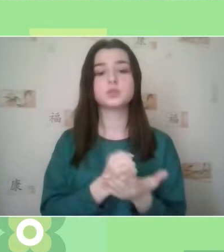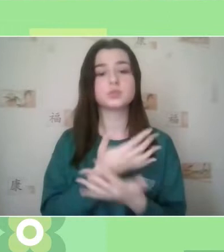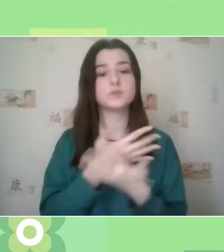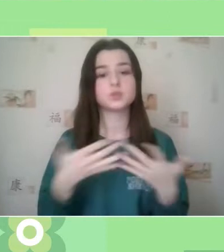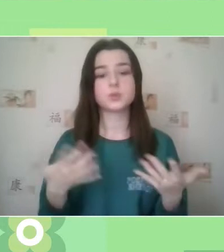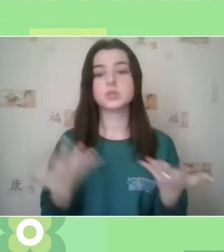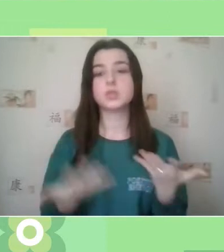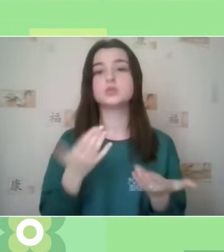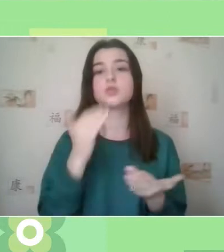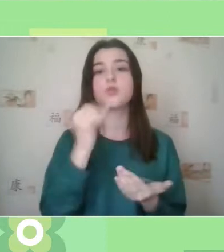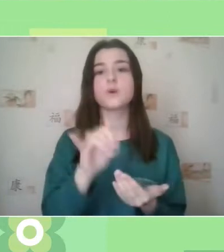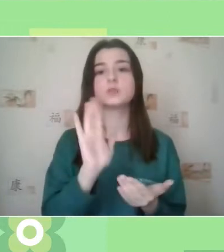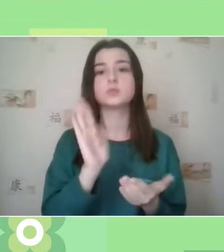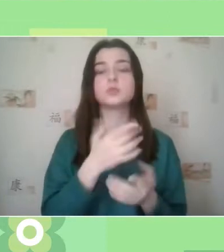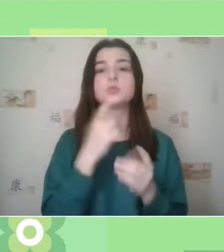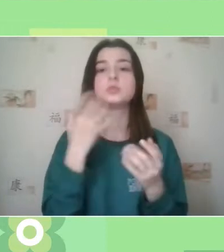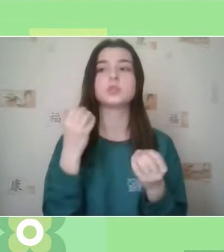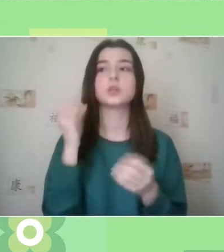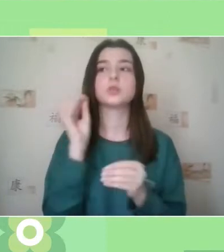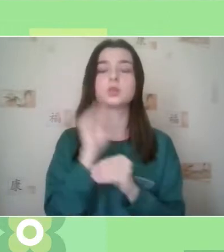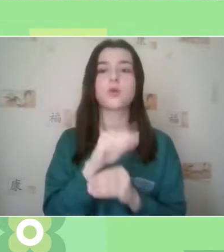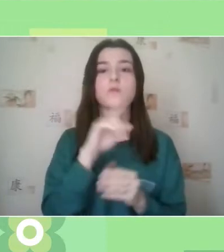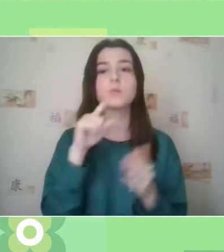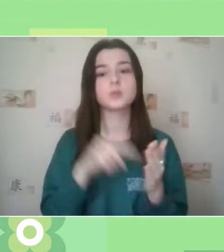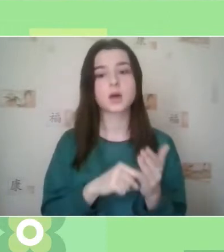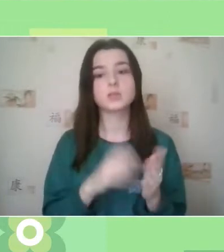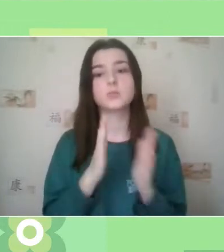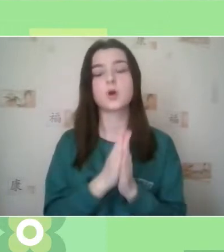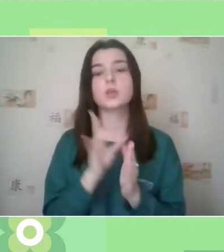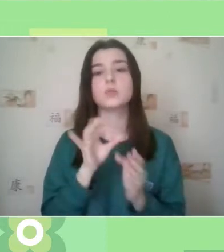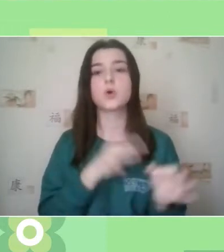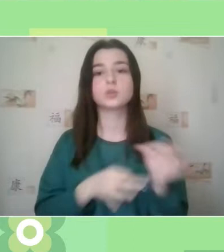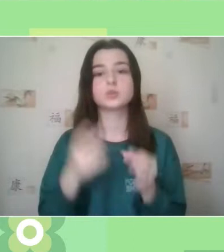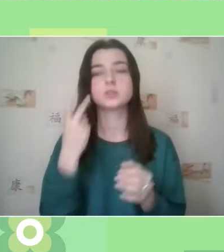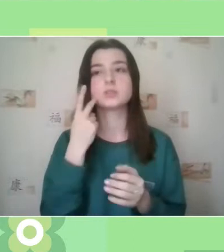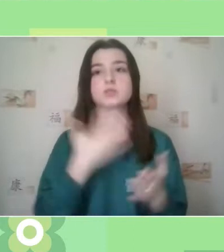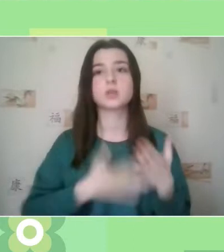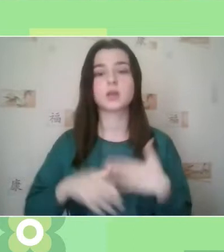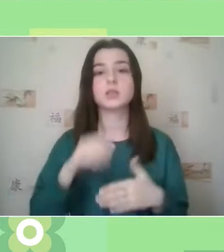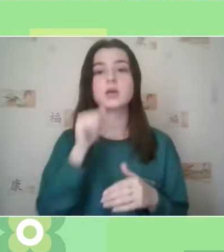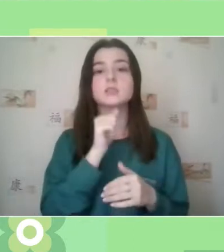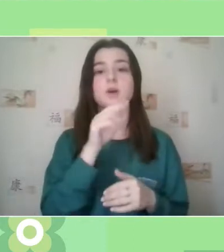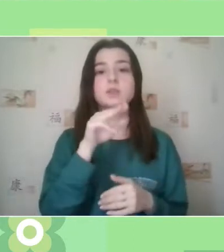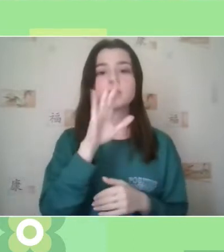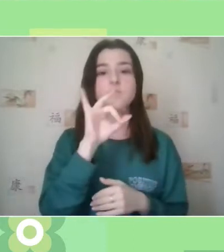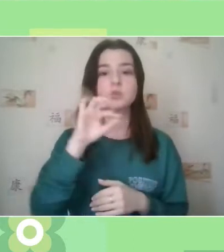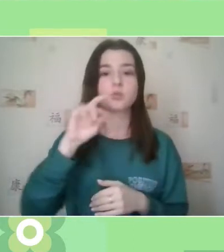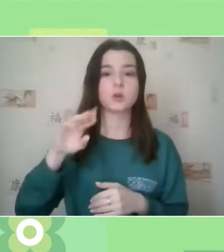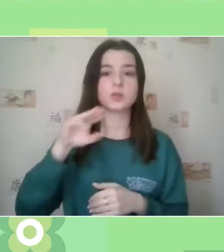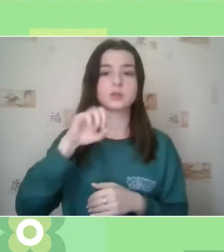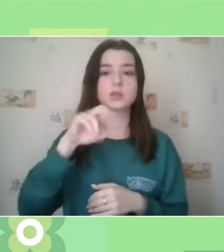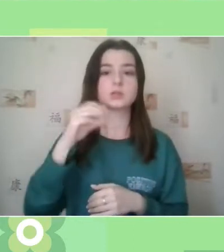будуть ще якісь додаткові питання, коментарі, я не знаю, прохання про консультації, я завжди рада. Звати мене Вікторія Талашкевич, ви можете знайти